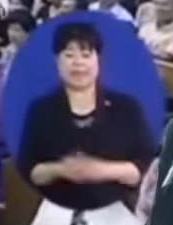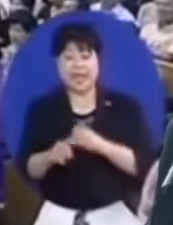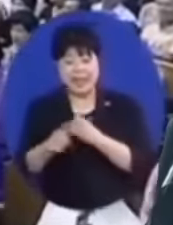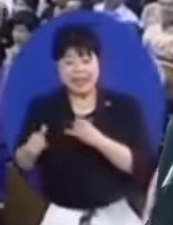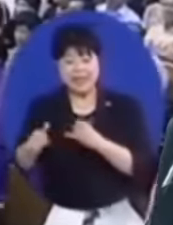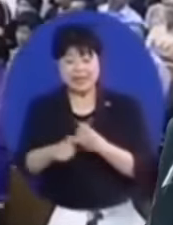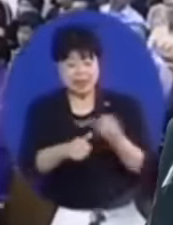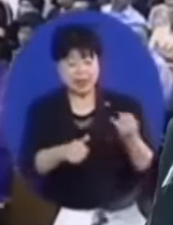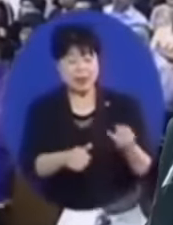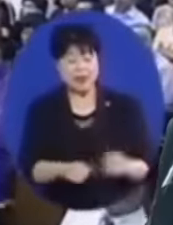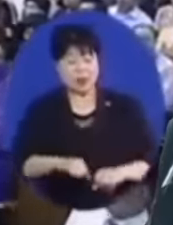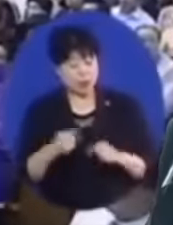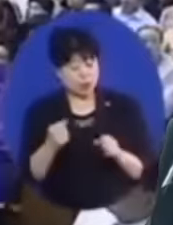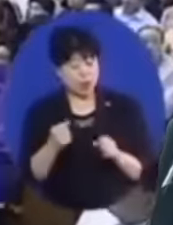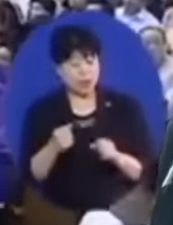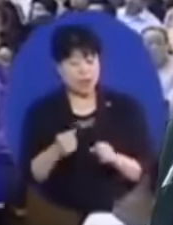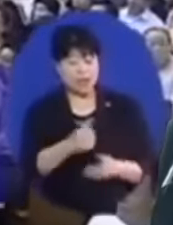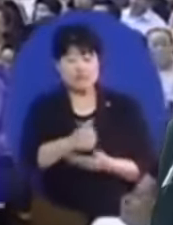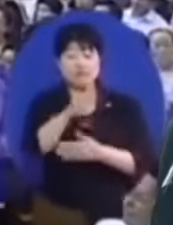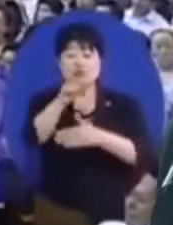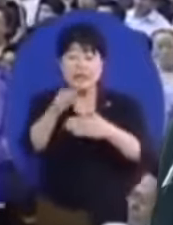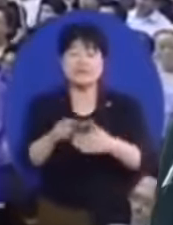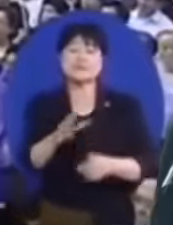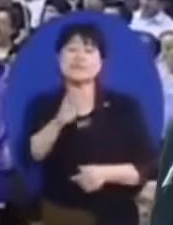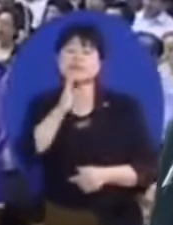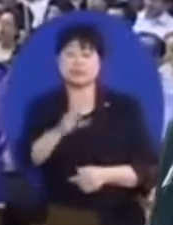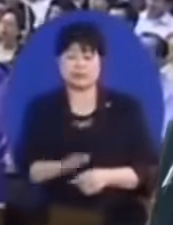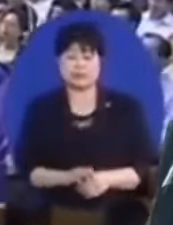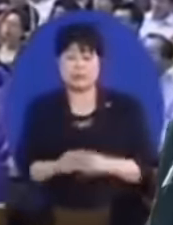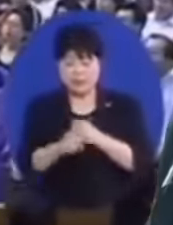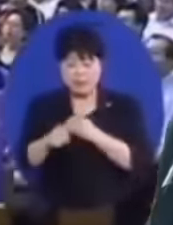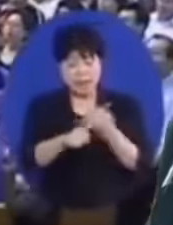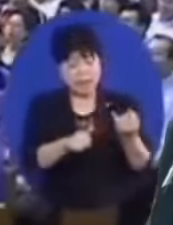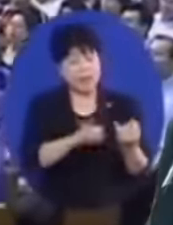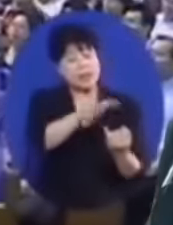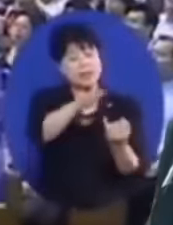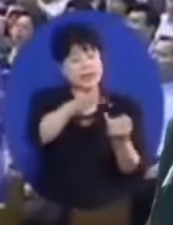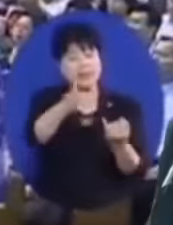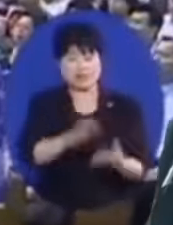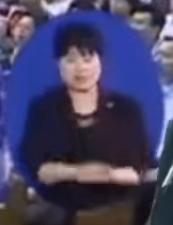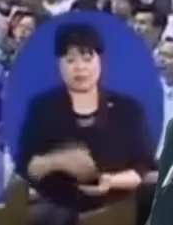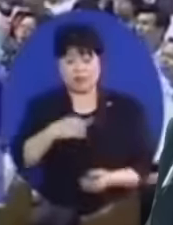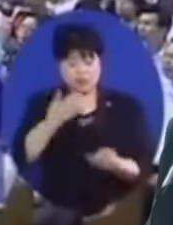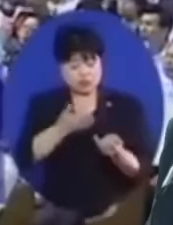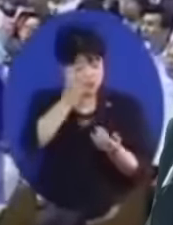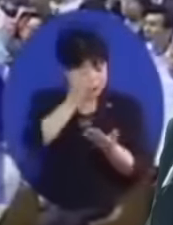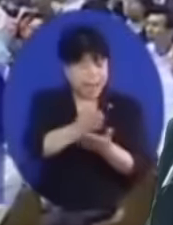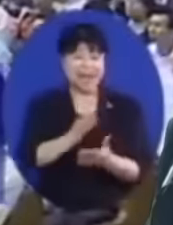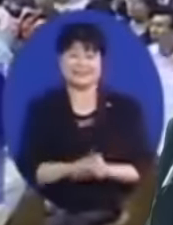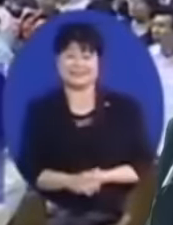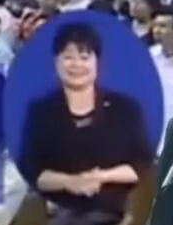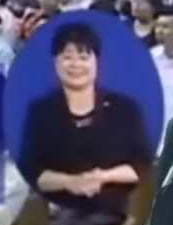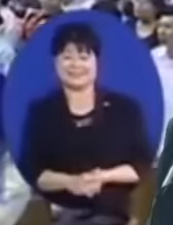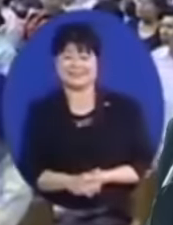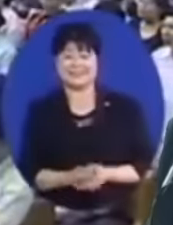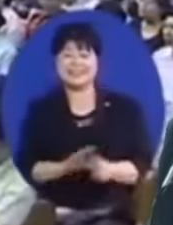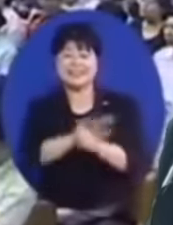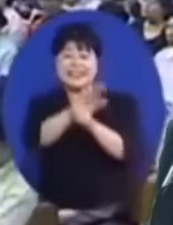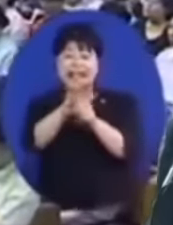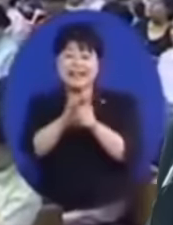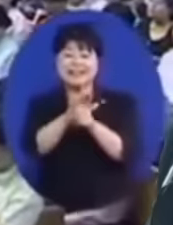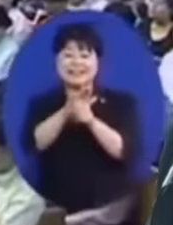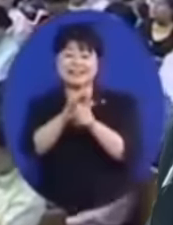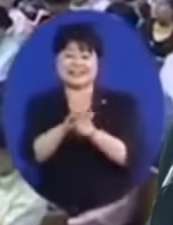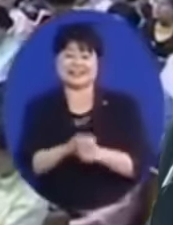아내들아 남편에게 복종하라, 이는 주 안에서 마땅하니라, 남편들아 아내를 사랑하며 괴롭게 하지 말라고 말하는 것입니다. 사랑은